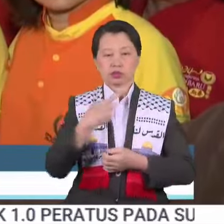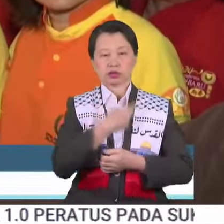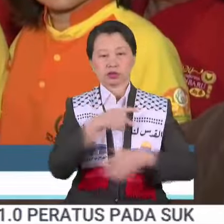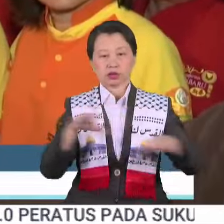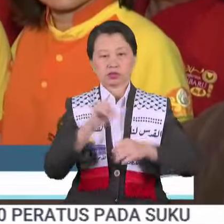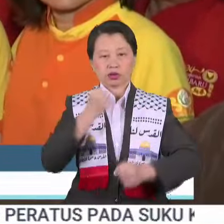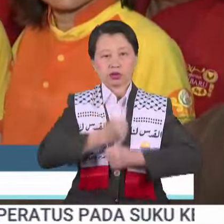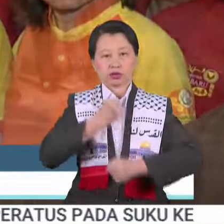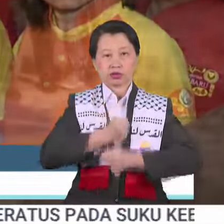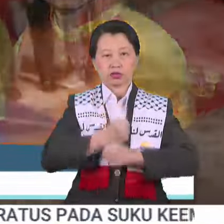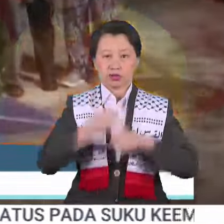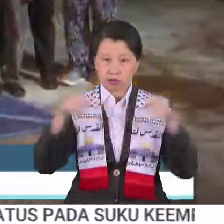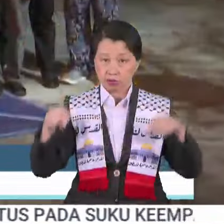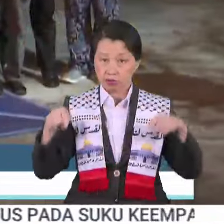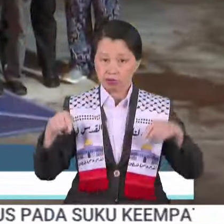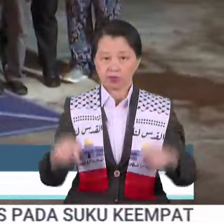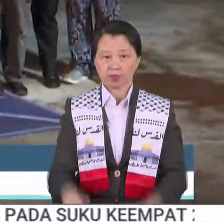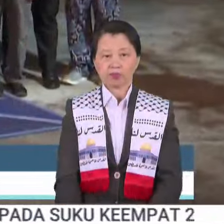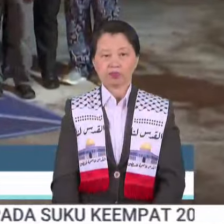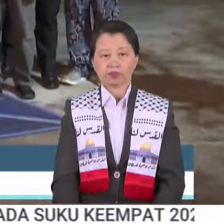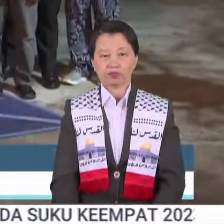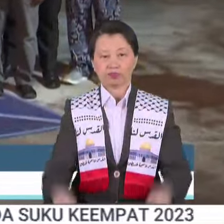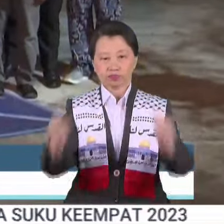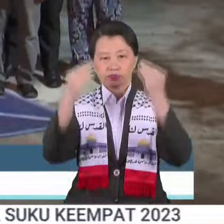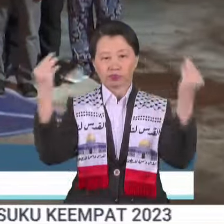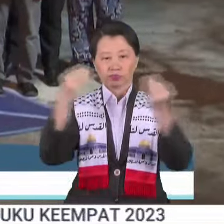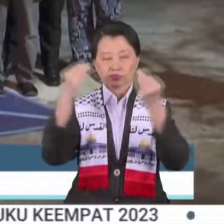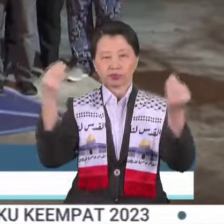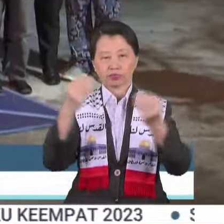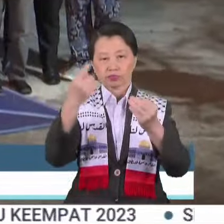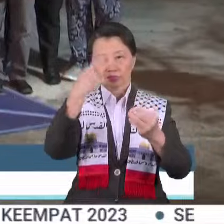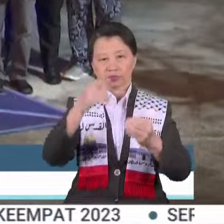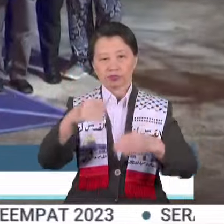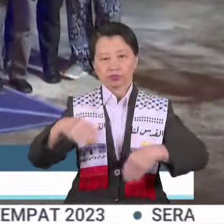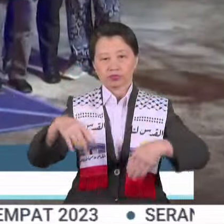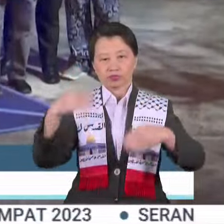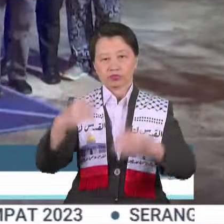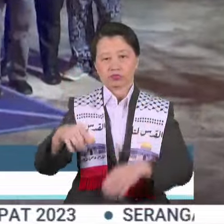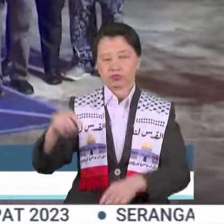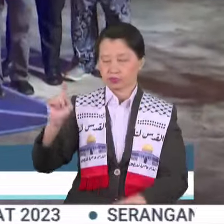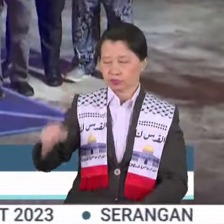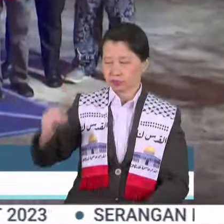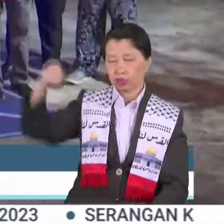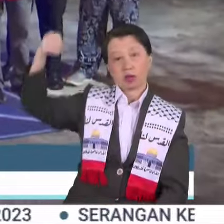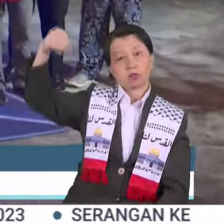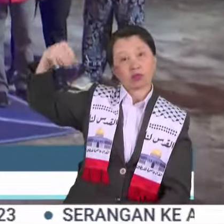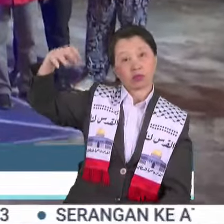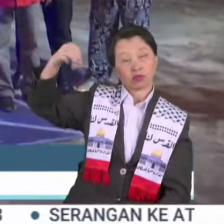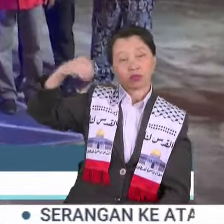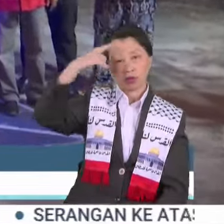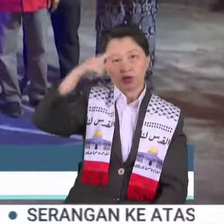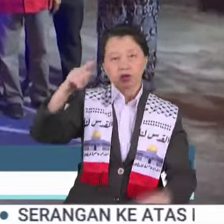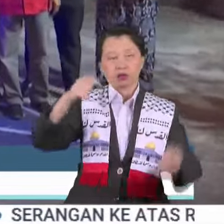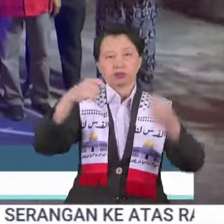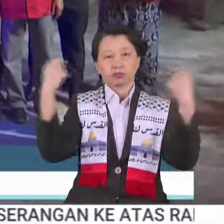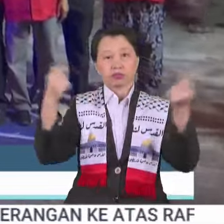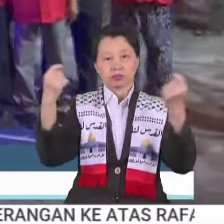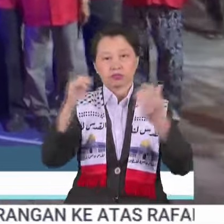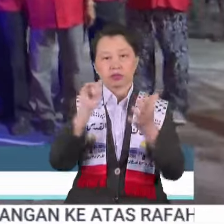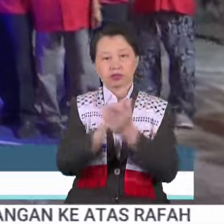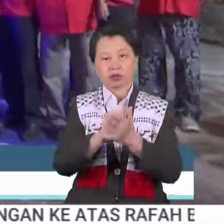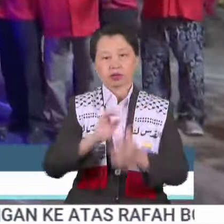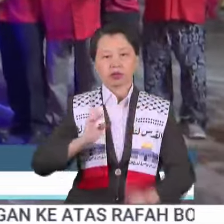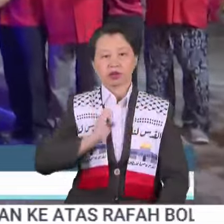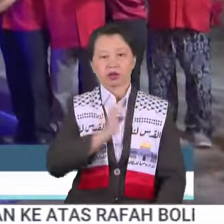buat kerja-kerja inilah. Majlis simbolik pemasangan lampu sempena pembukaan sambutan disempurnakan